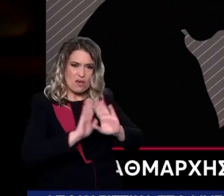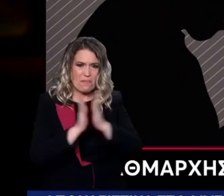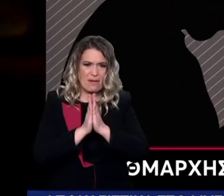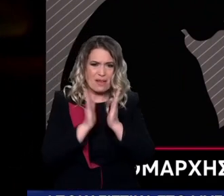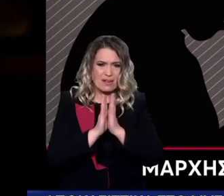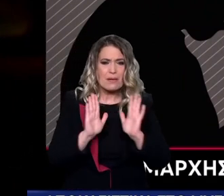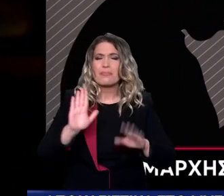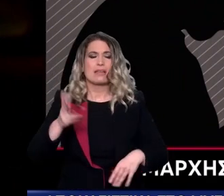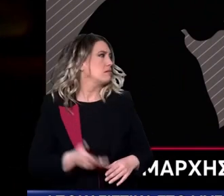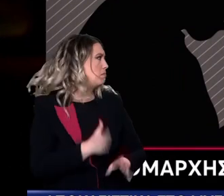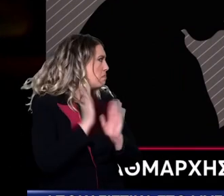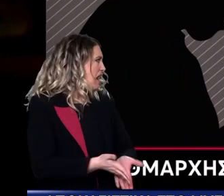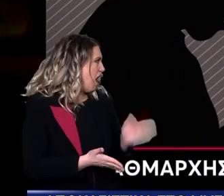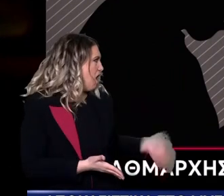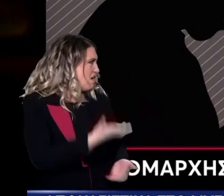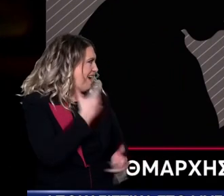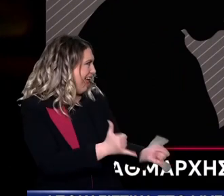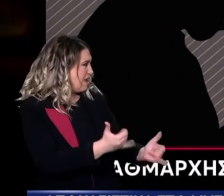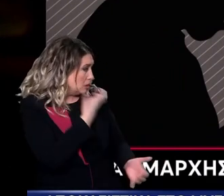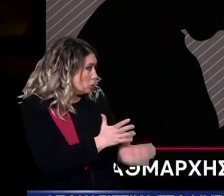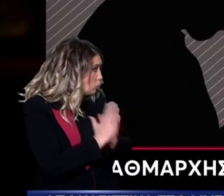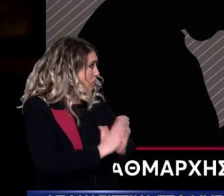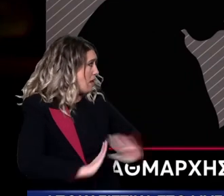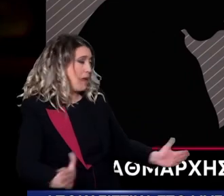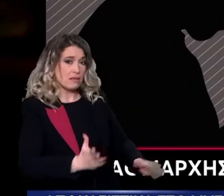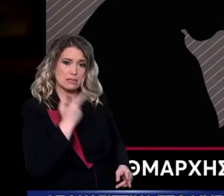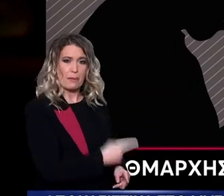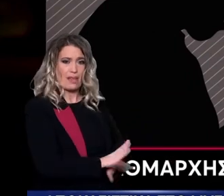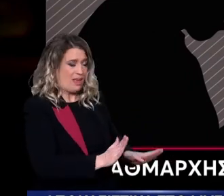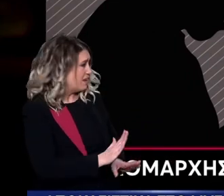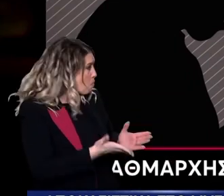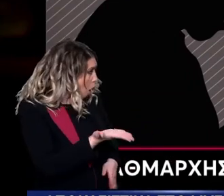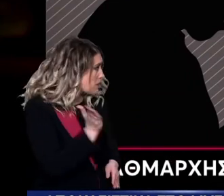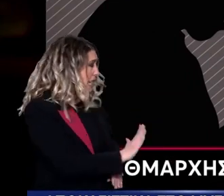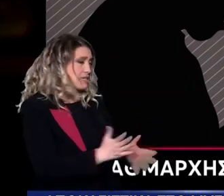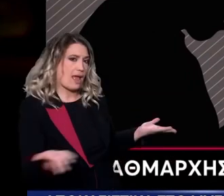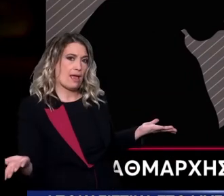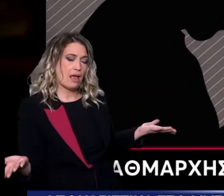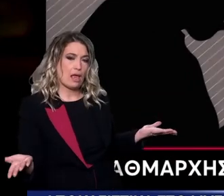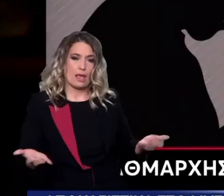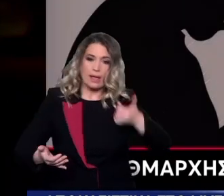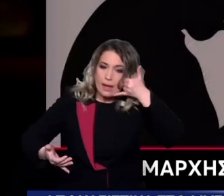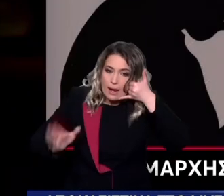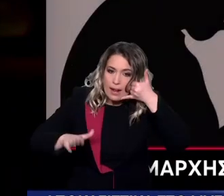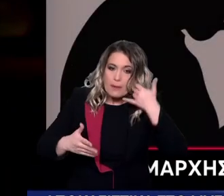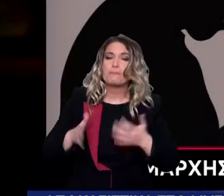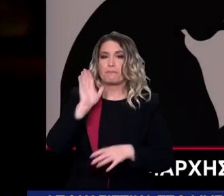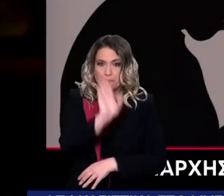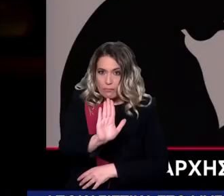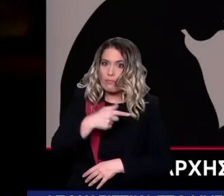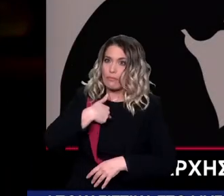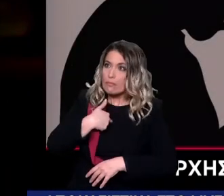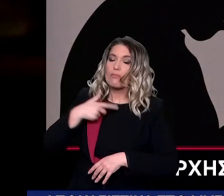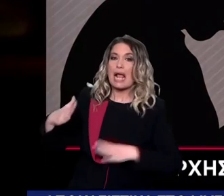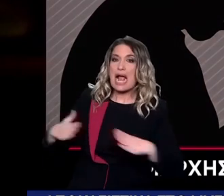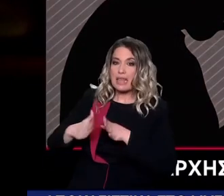σας παρακα ναι σας παρακαλώ ρε βασίλη κλείστε λίγο την πόρτα έλα έχω πάρει με τους με το λιτόχωρο είμαστε